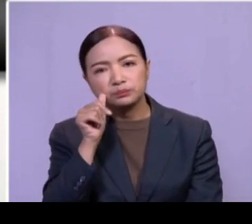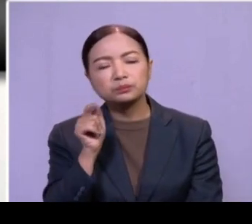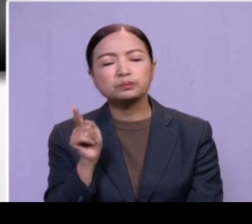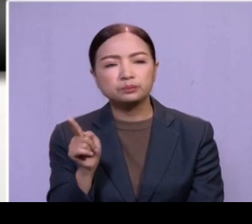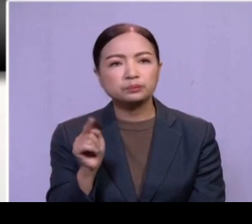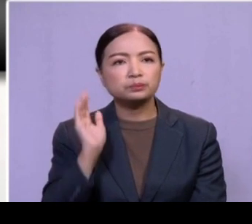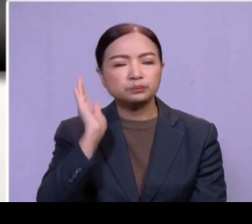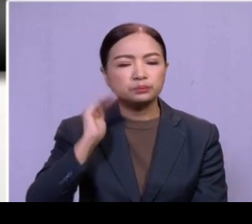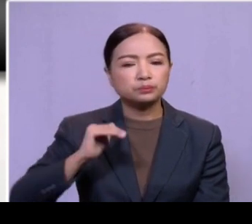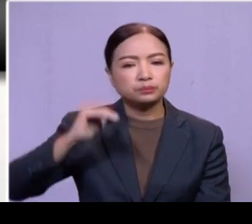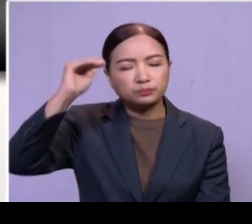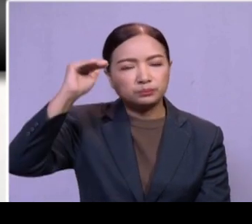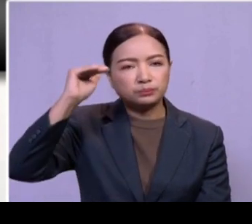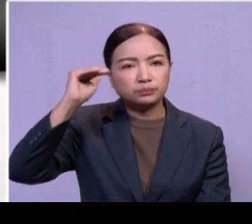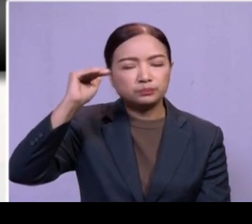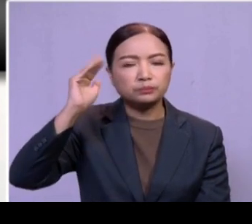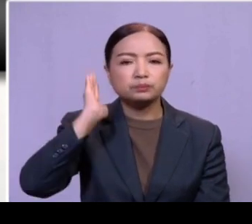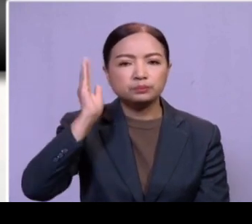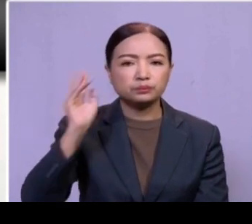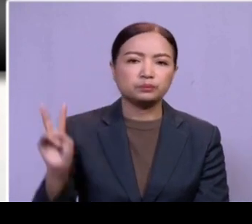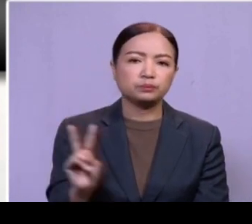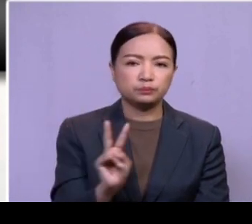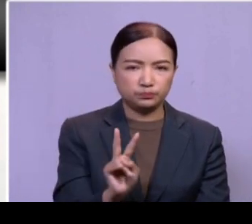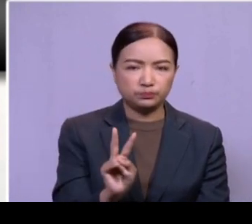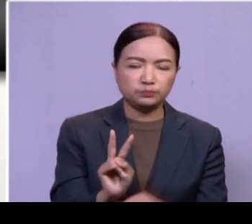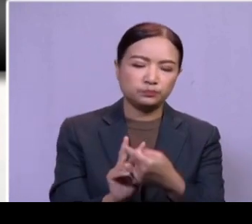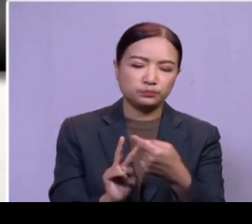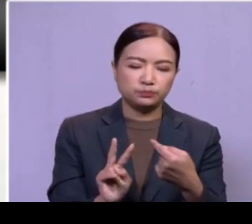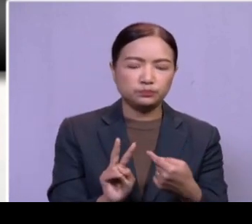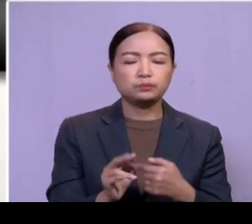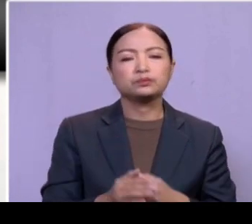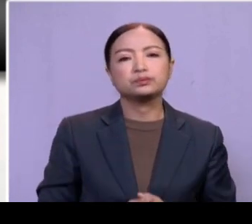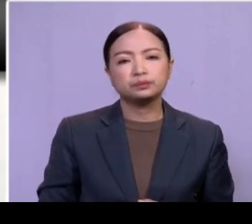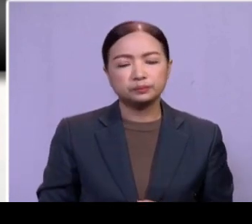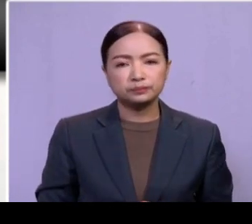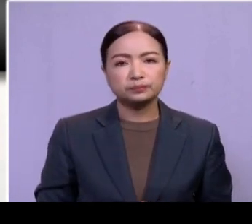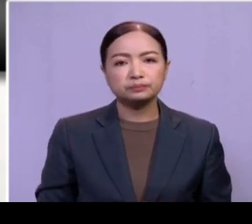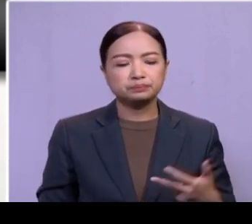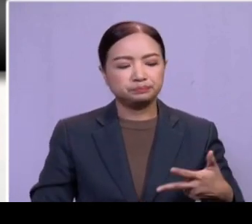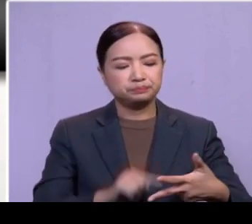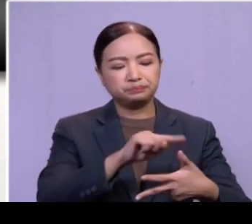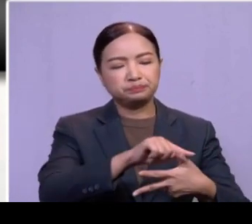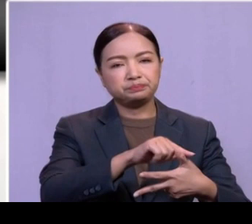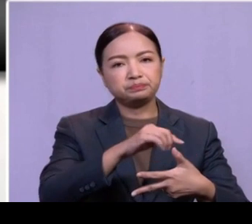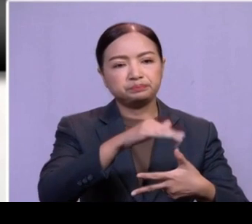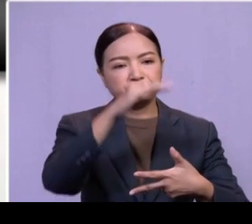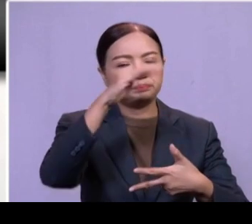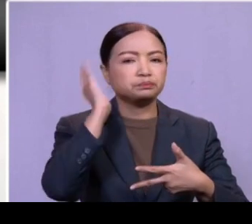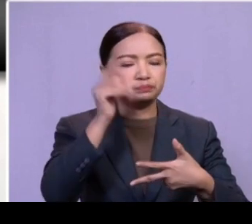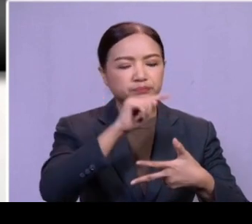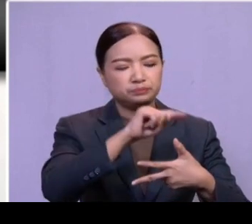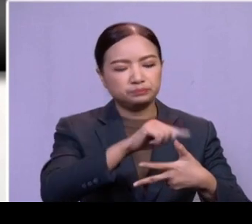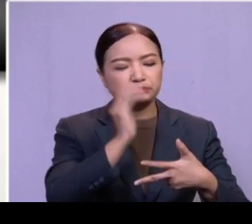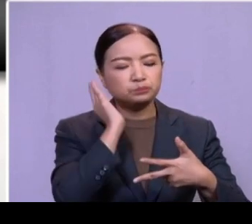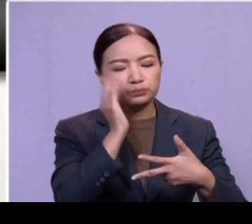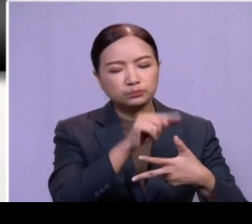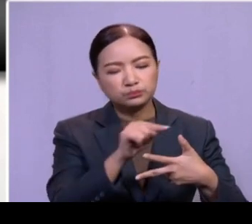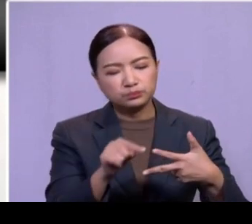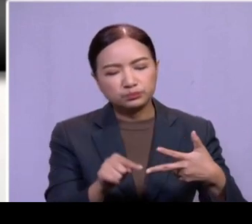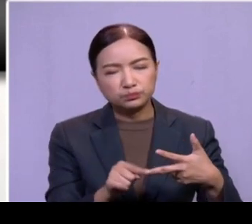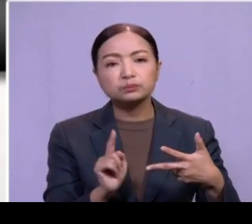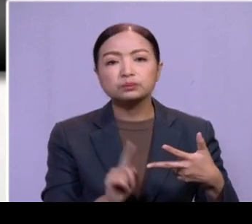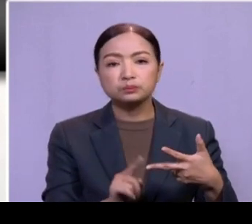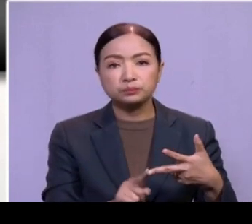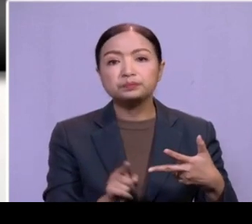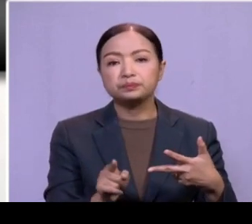พี่พี่ชาย 2คนคือพี่พิบูลย์อัศวเหมกับคุณคุณผลอัศวเหมนะฮะจบทางด้านบริหารธุรกิจมาจากมหาวิทยาลัยกรุงเทพ